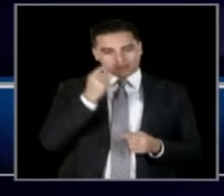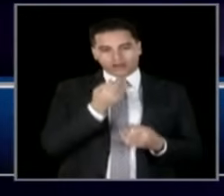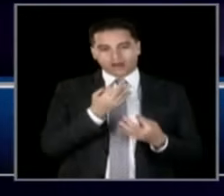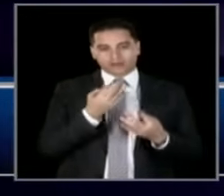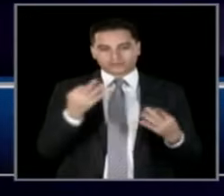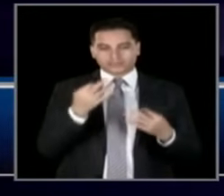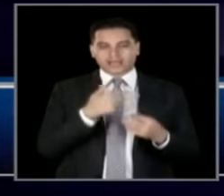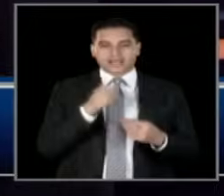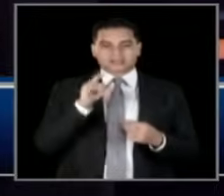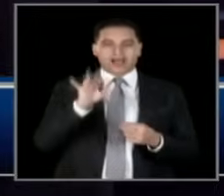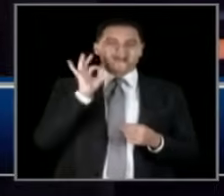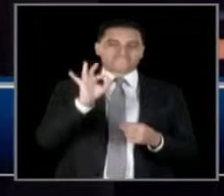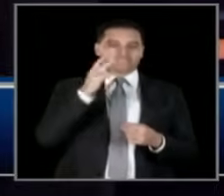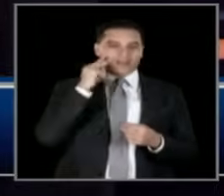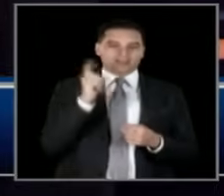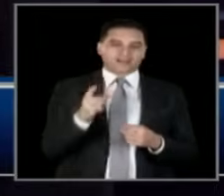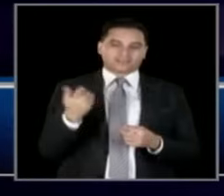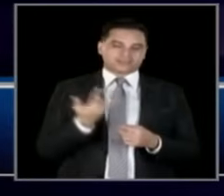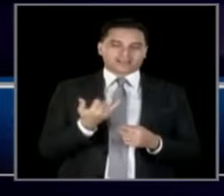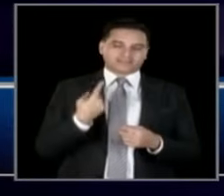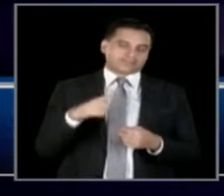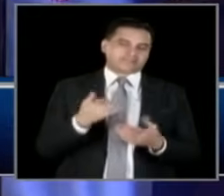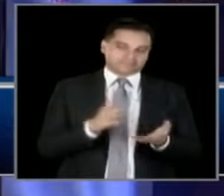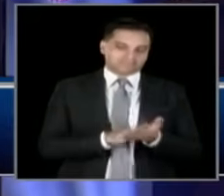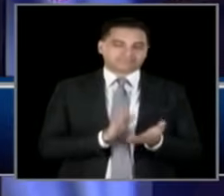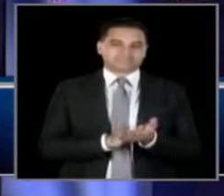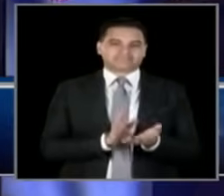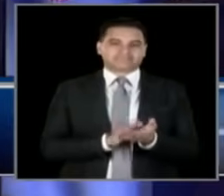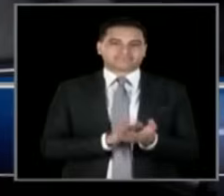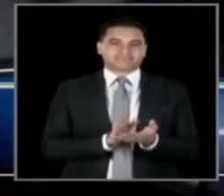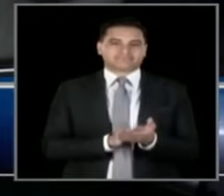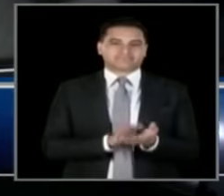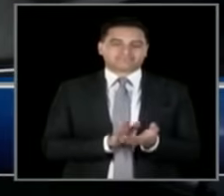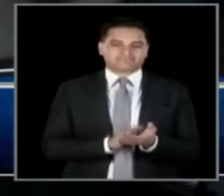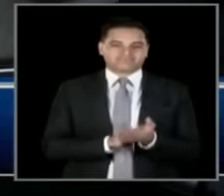من الاسم من غير مجهود. إجابة صحيحة.